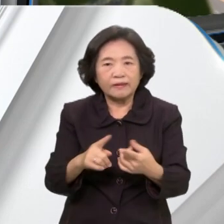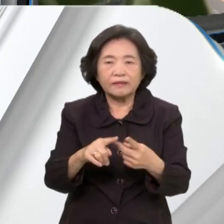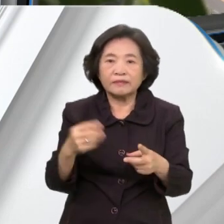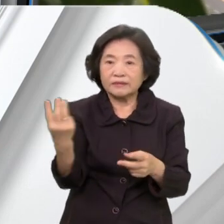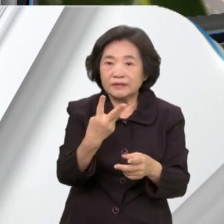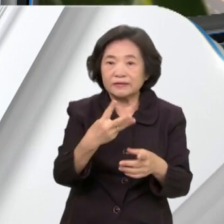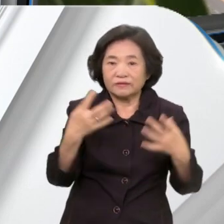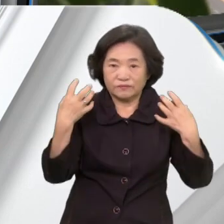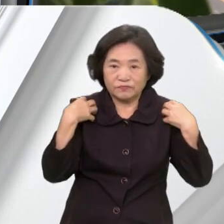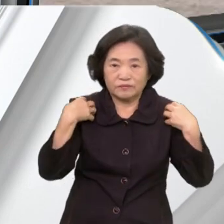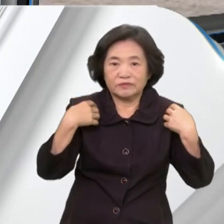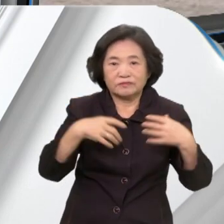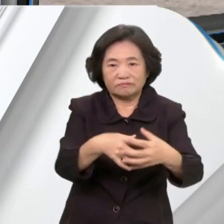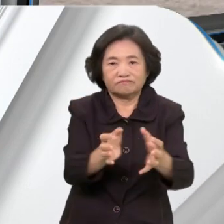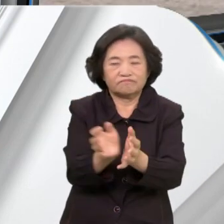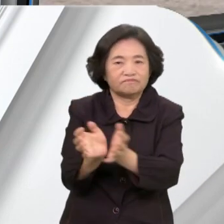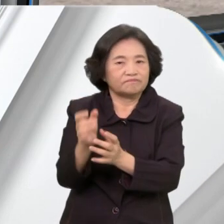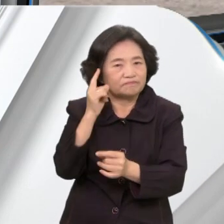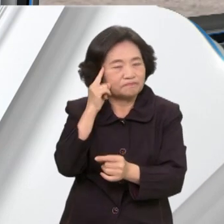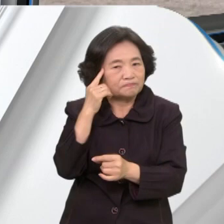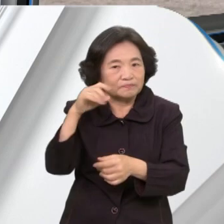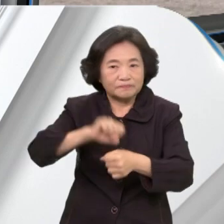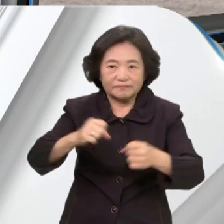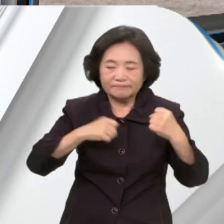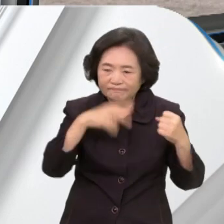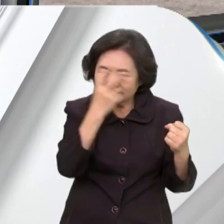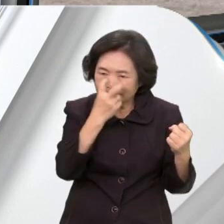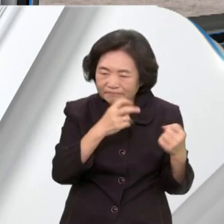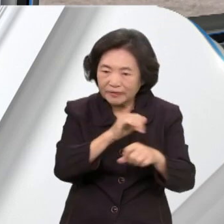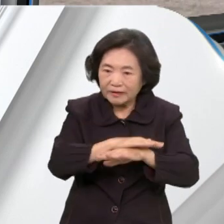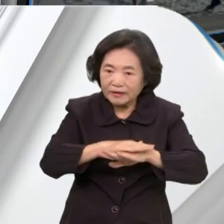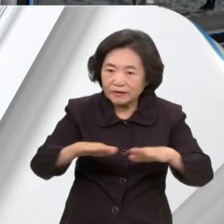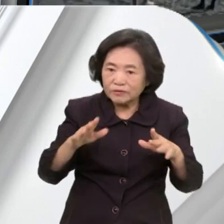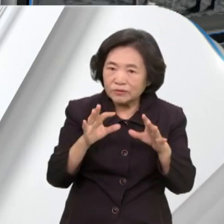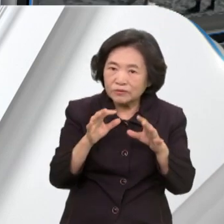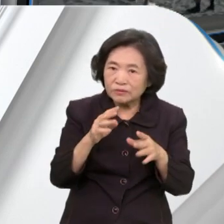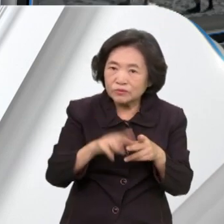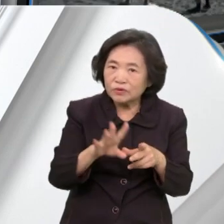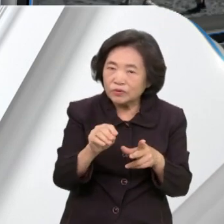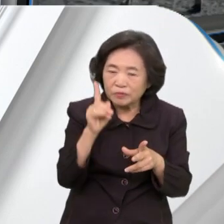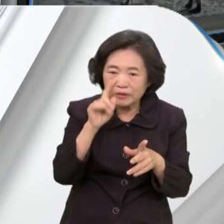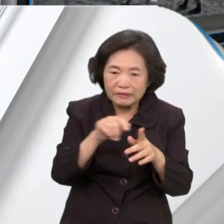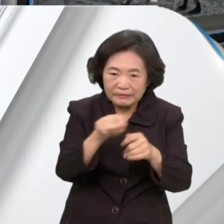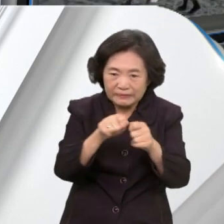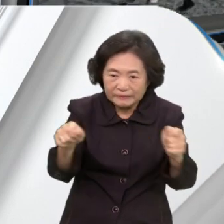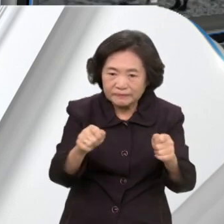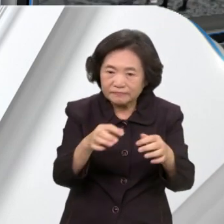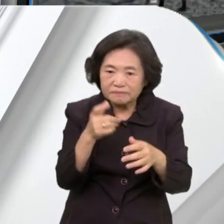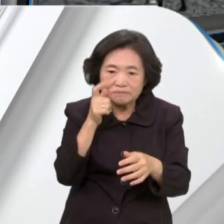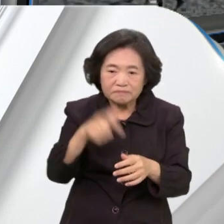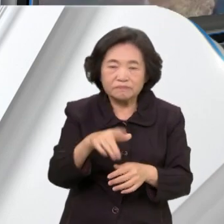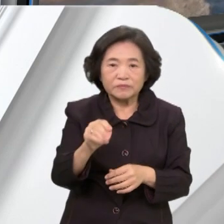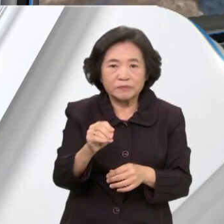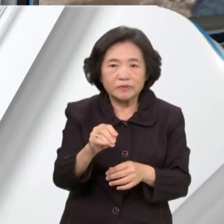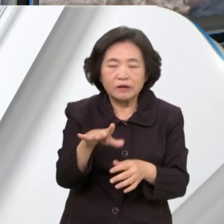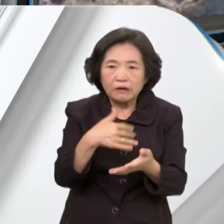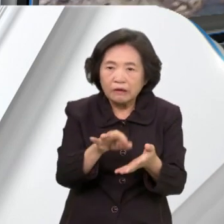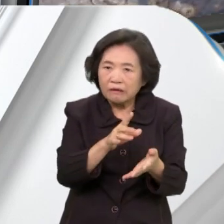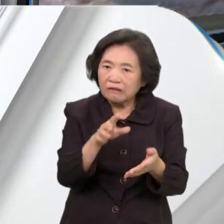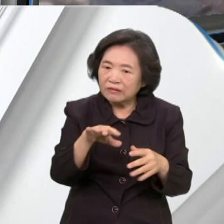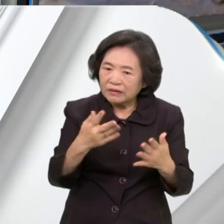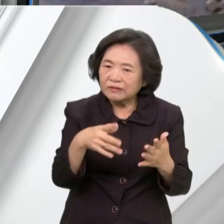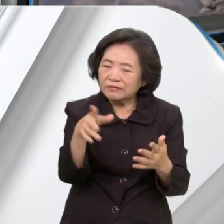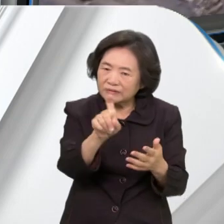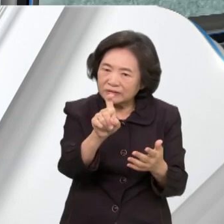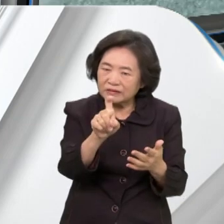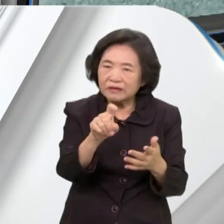三台艺术节的主办单位都加强监视作品的结构和个安全。初步估算是由19件的